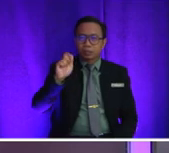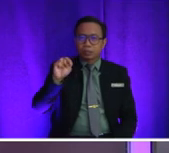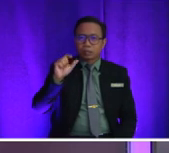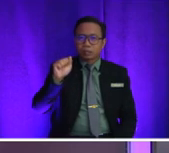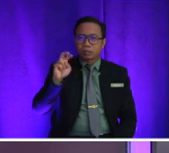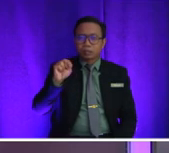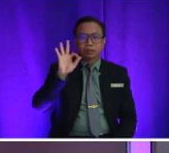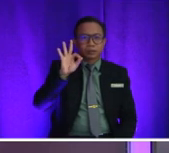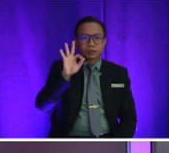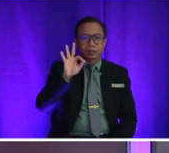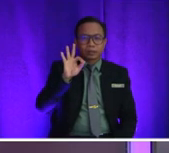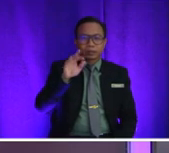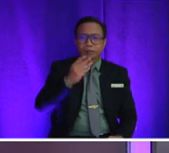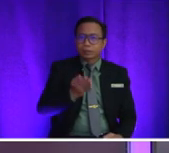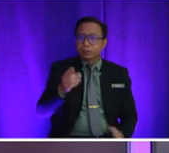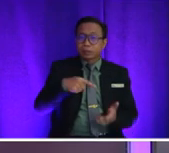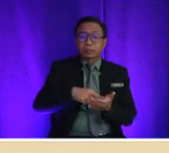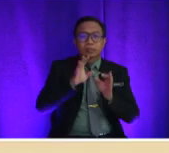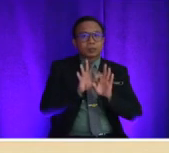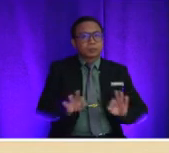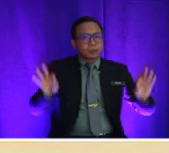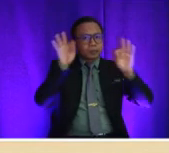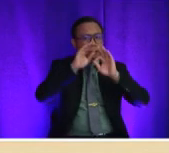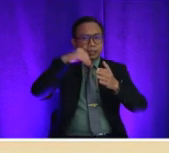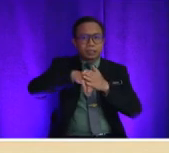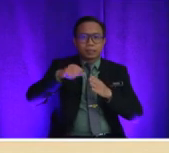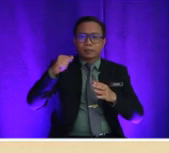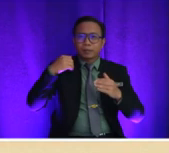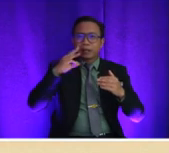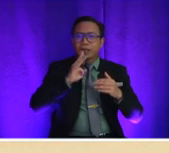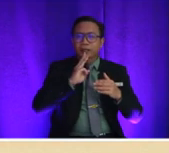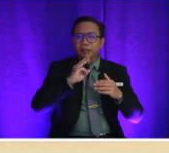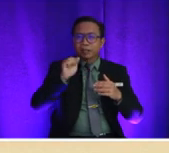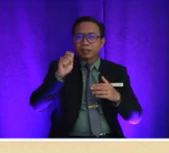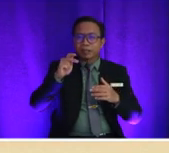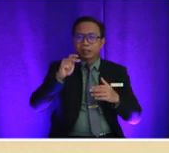ini sangat penting di dalam aqua kutu dan hewan